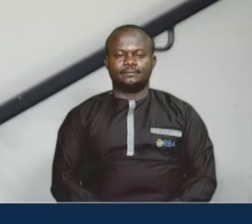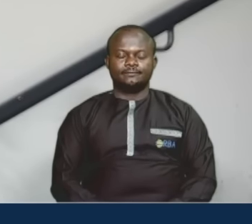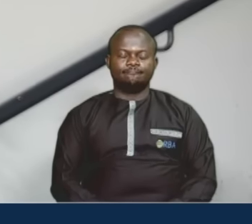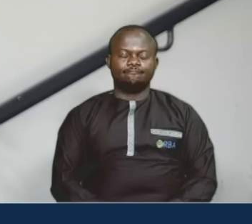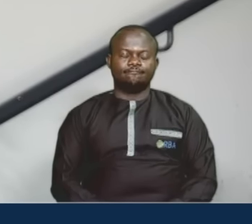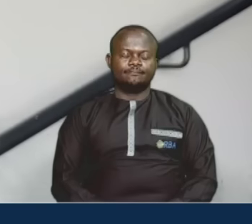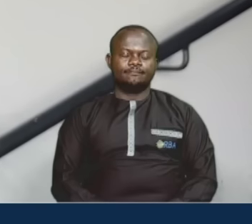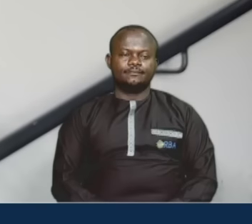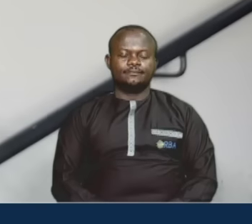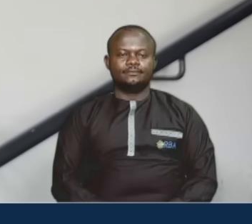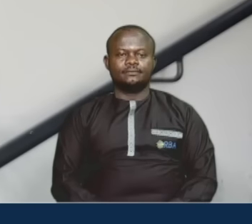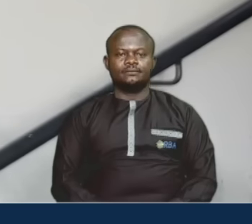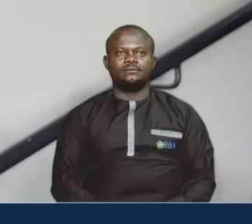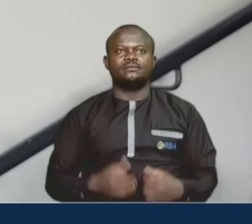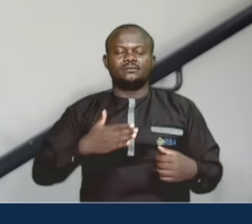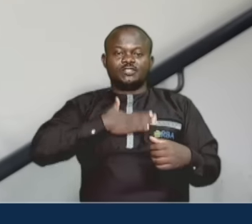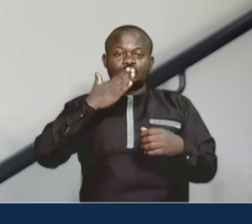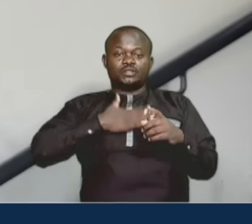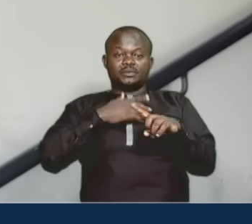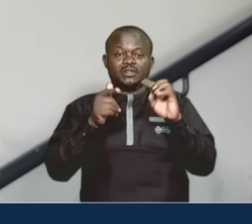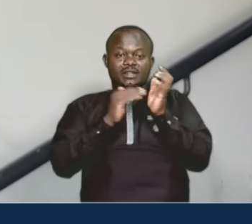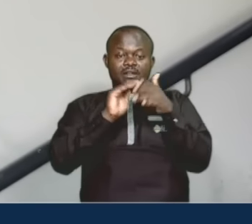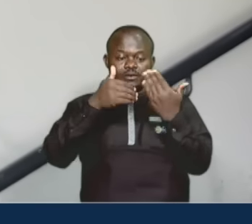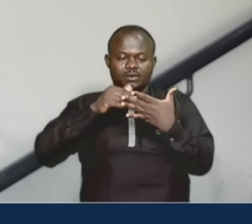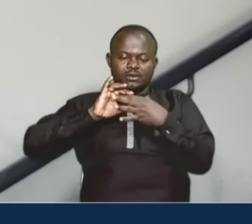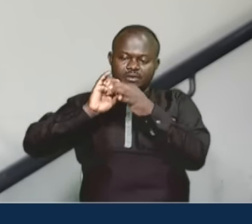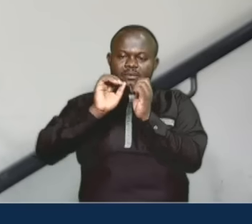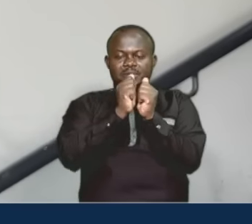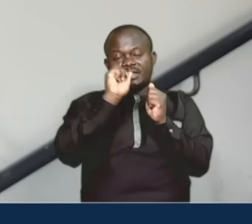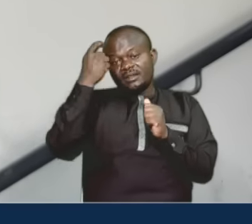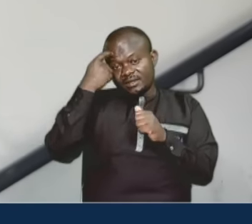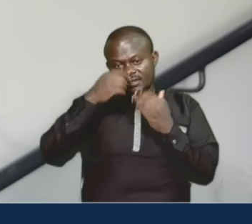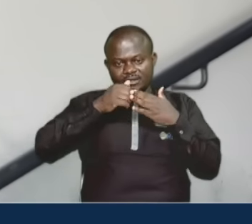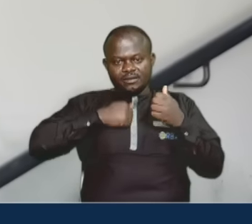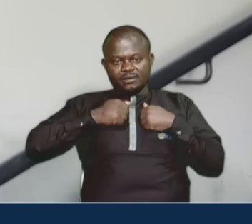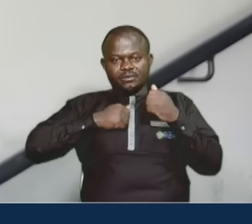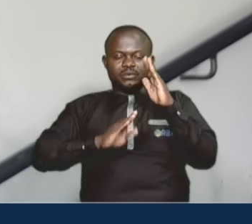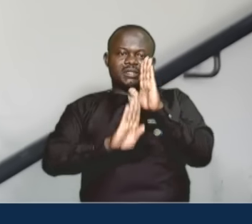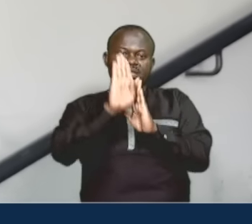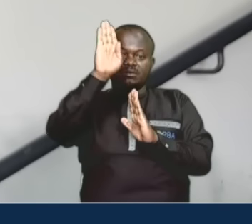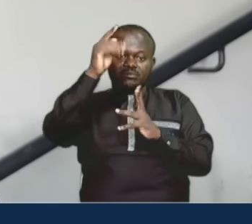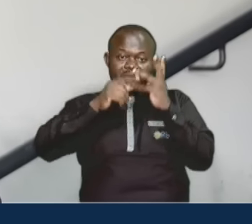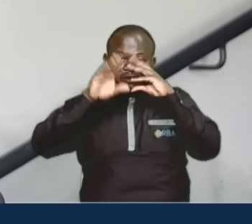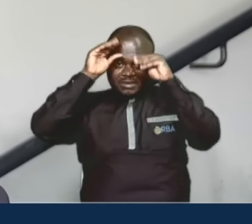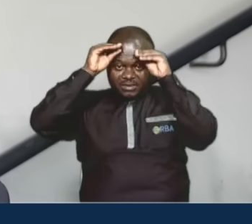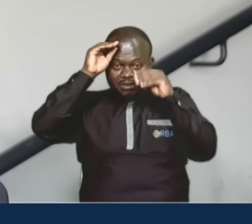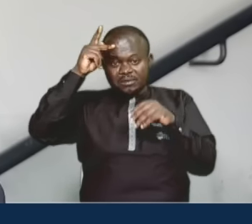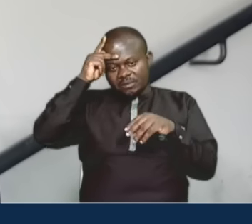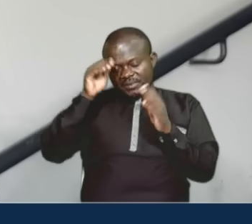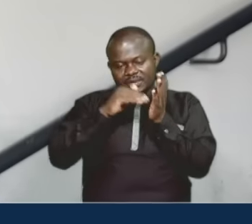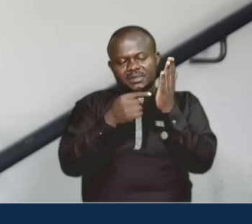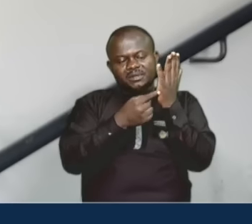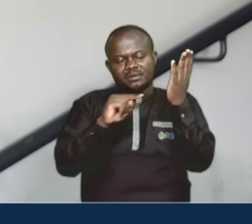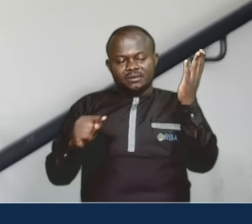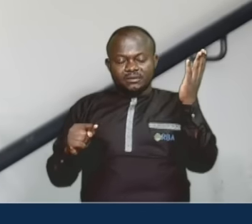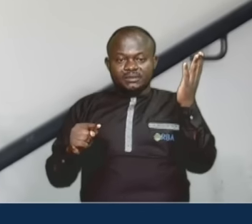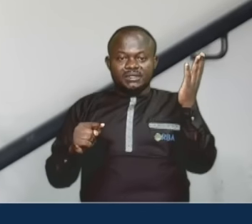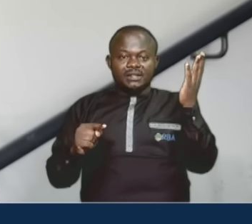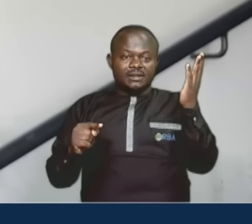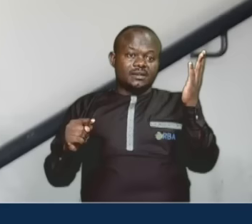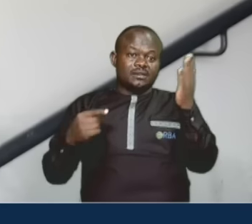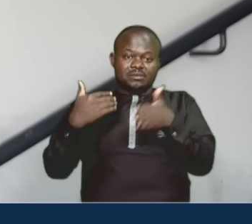state-of-the-art campus. Dushimishijwe kandi n'ubufatanye na Leta y'u Rwanda guteza imbere amasomo y'ubumenyi n'ikoranabuhanga STEAM,